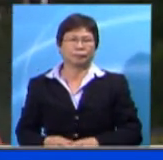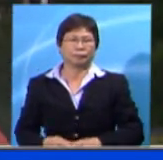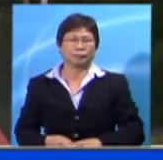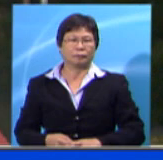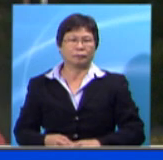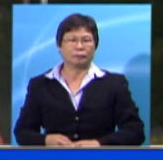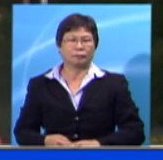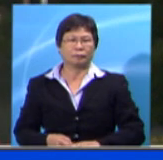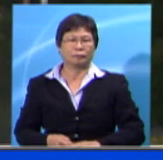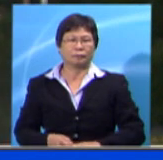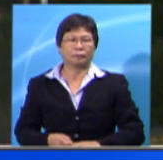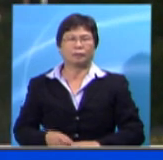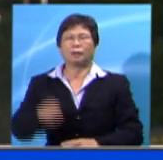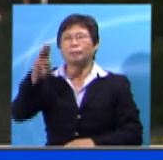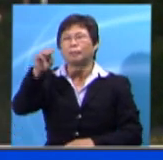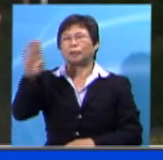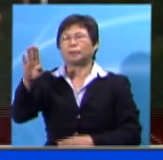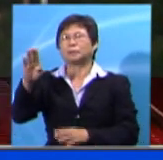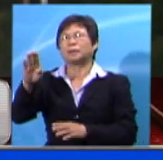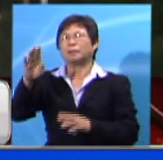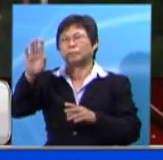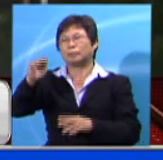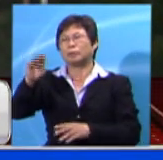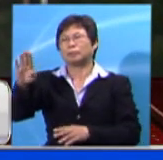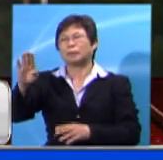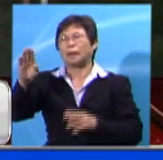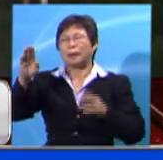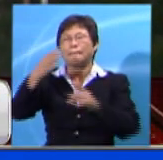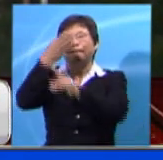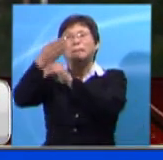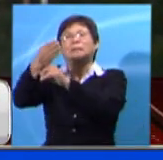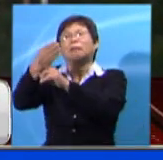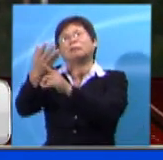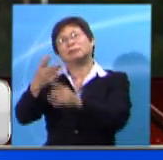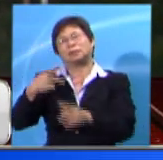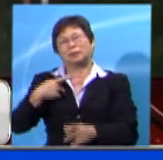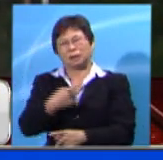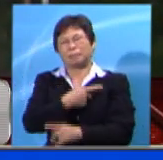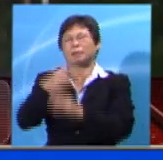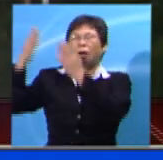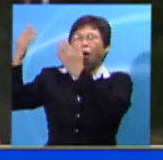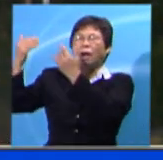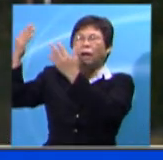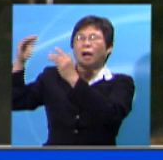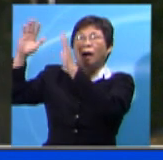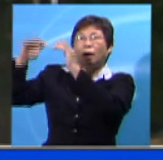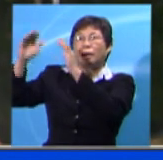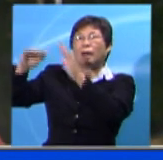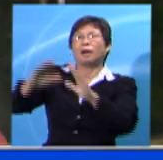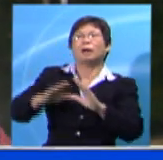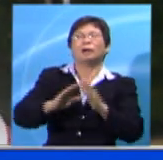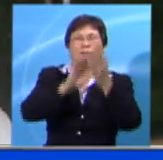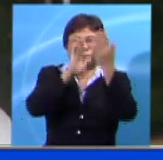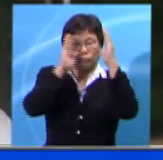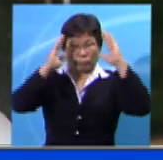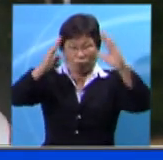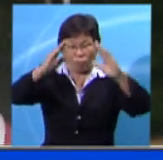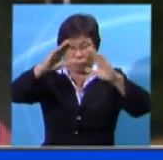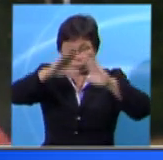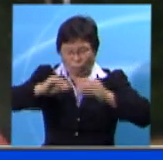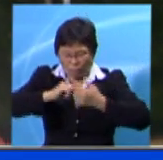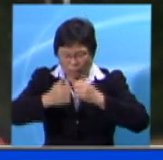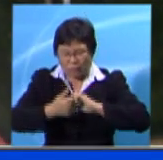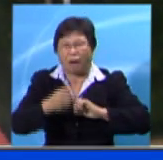pbtenjak menteri besar dipecat kami berharap mereka dilebih tumpukan kepada masalah tang air yang